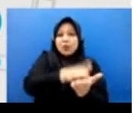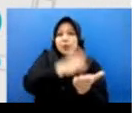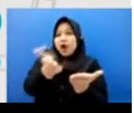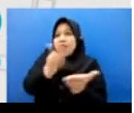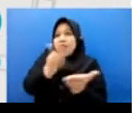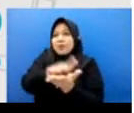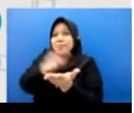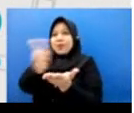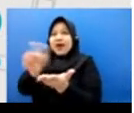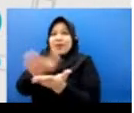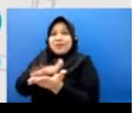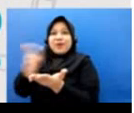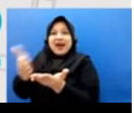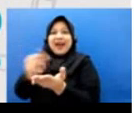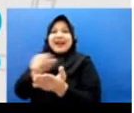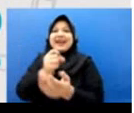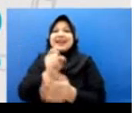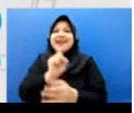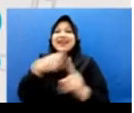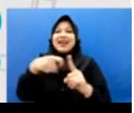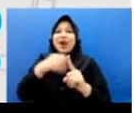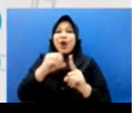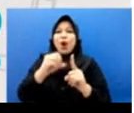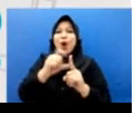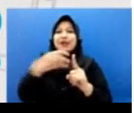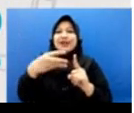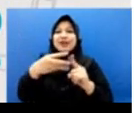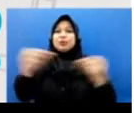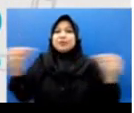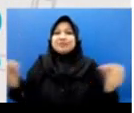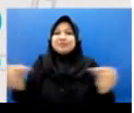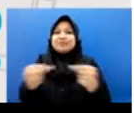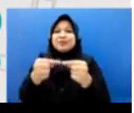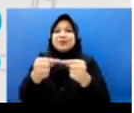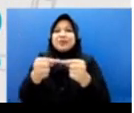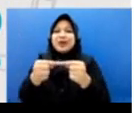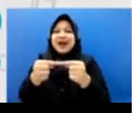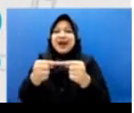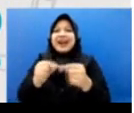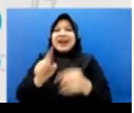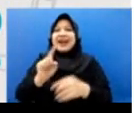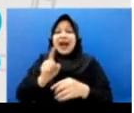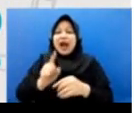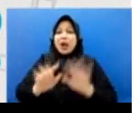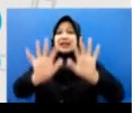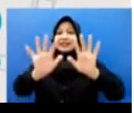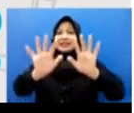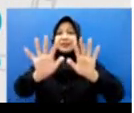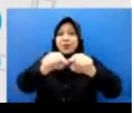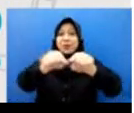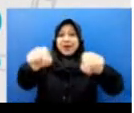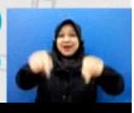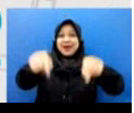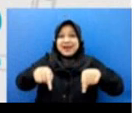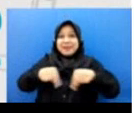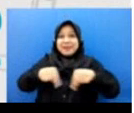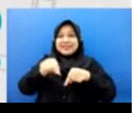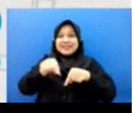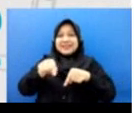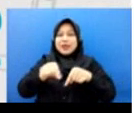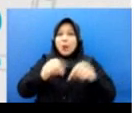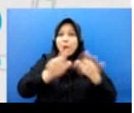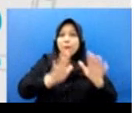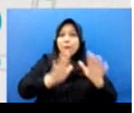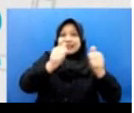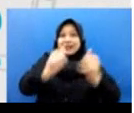berhasil menjawab 10 pertanyaan yang saya buat atau bahasa gamifikasinya berhasil memecahkan